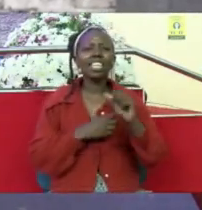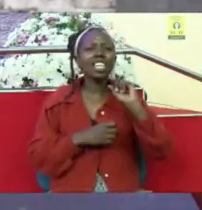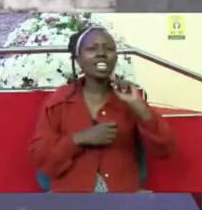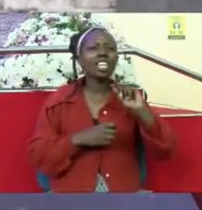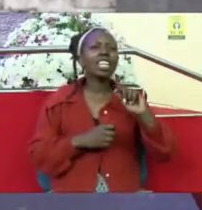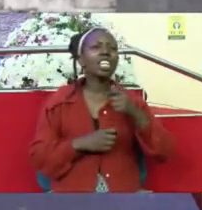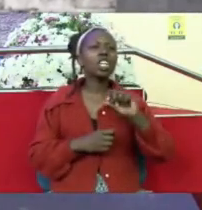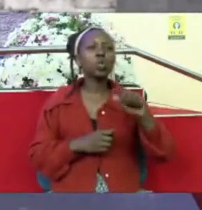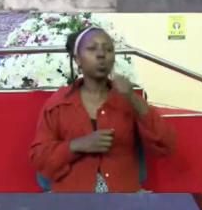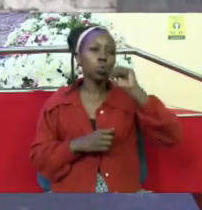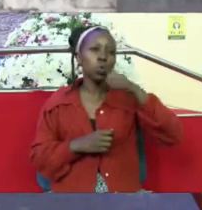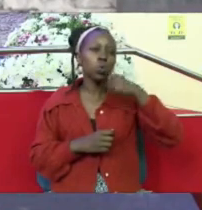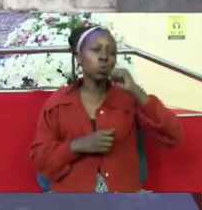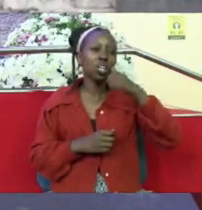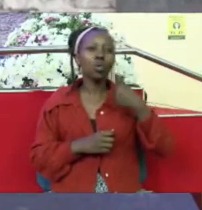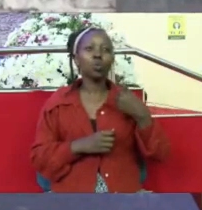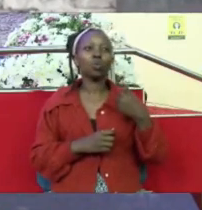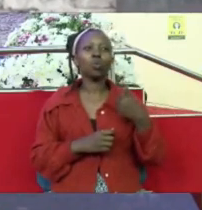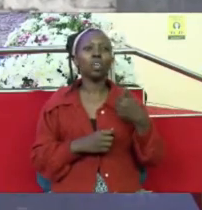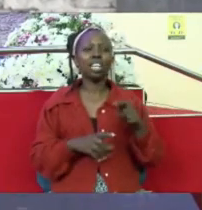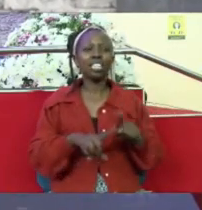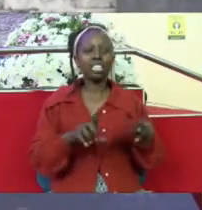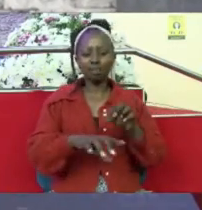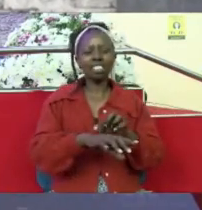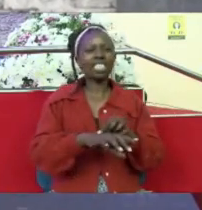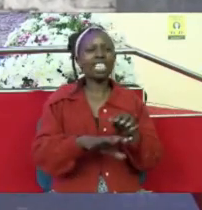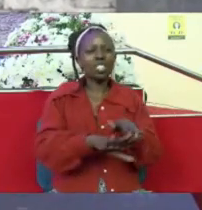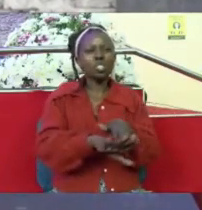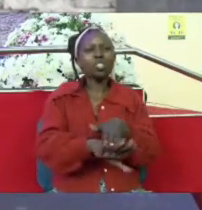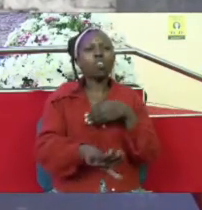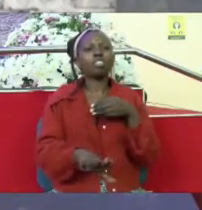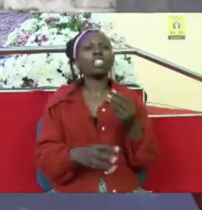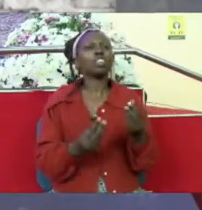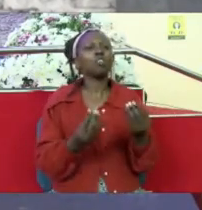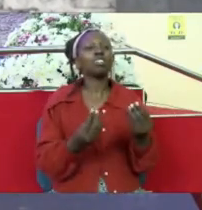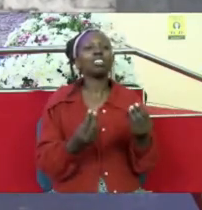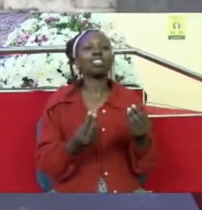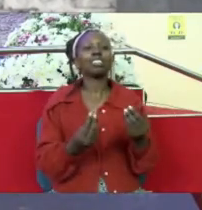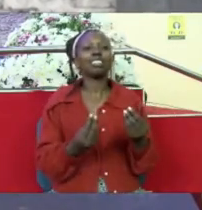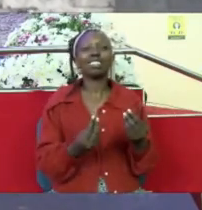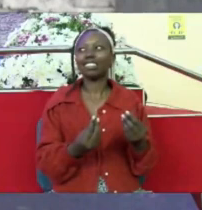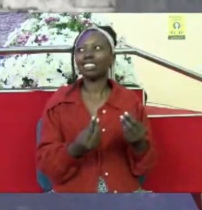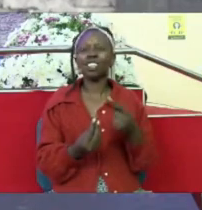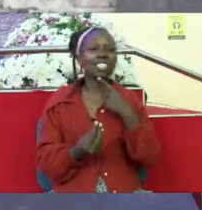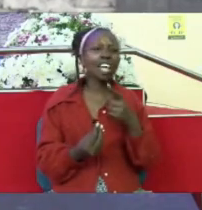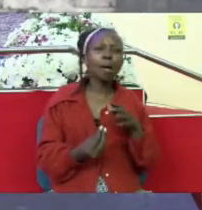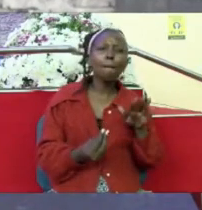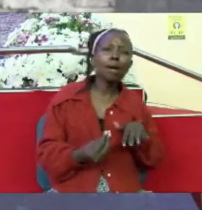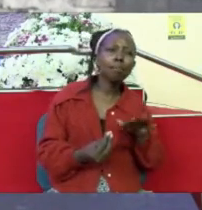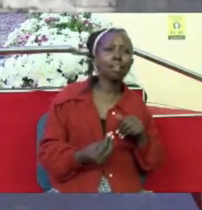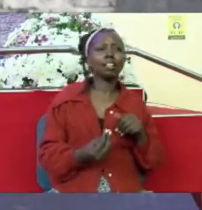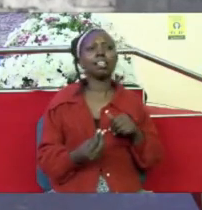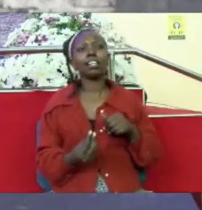yake ni velvet. Ngozi yake ni nyororo. Mm. Kwanza tumakai unasema mami ama daddy,